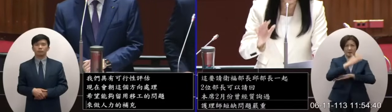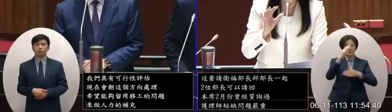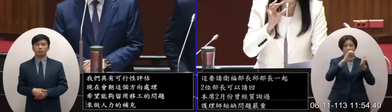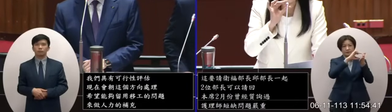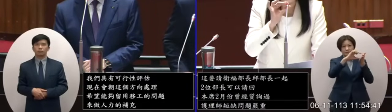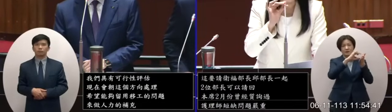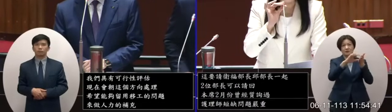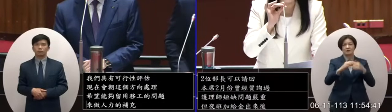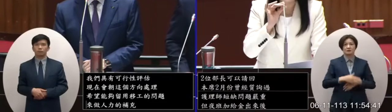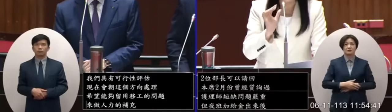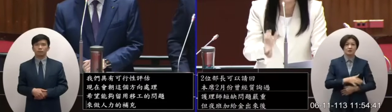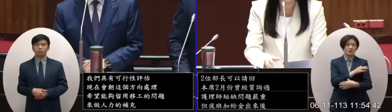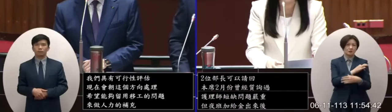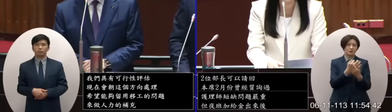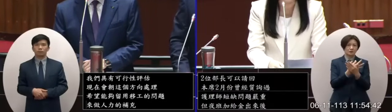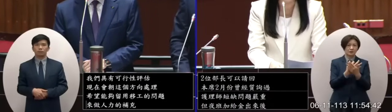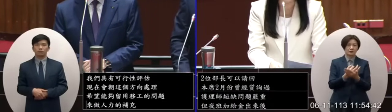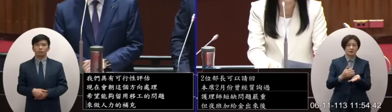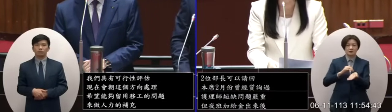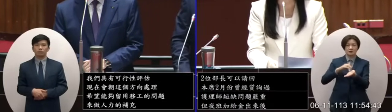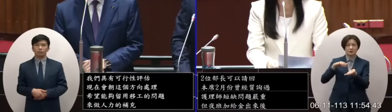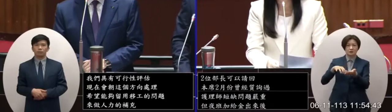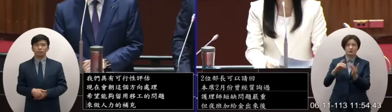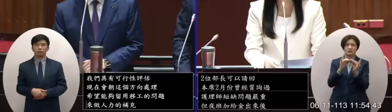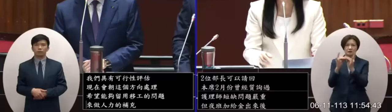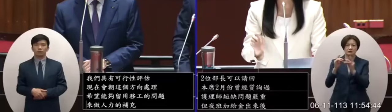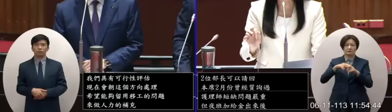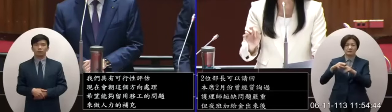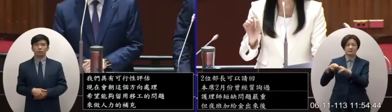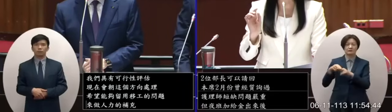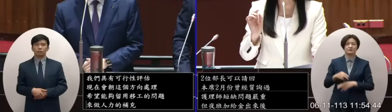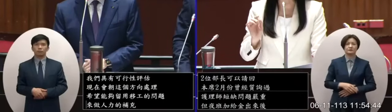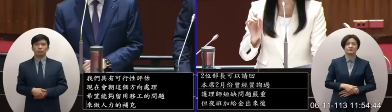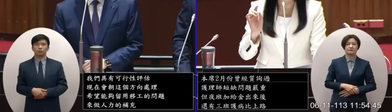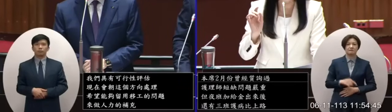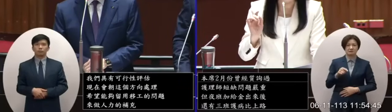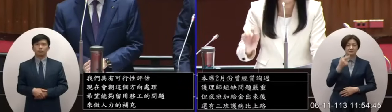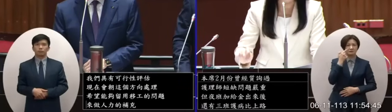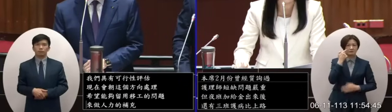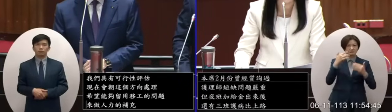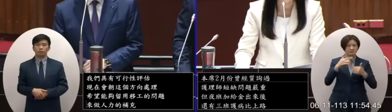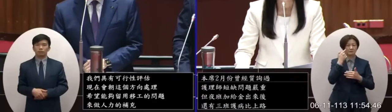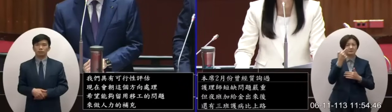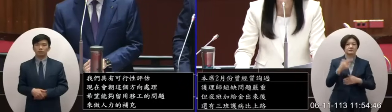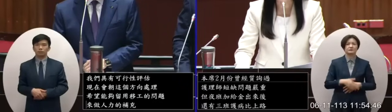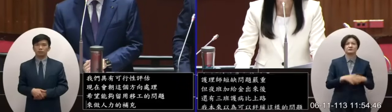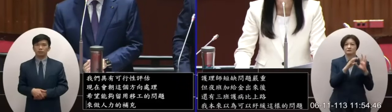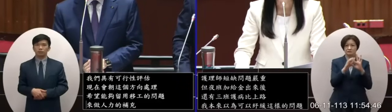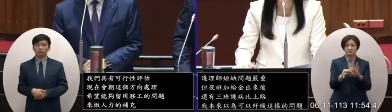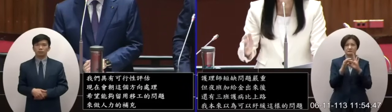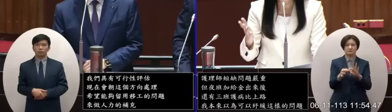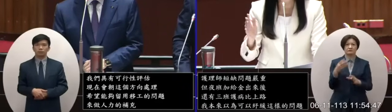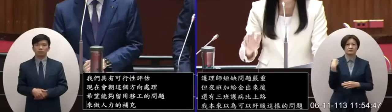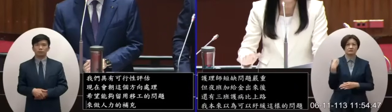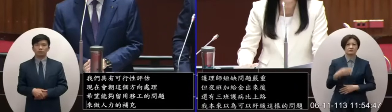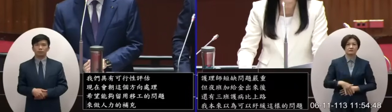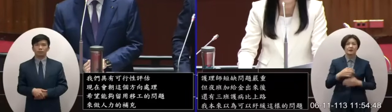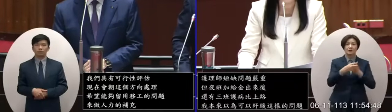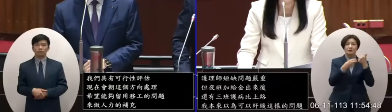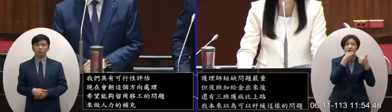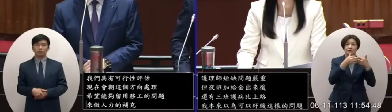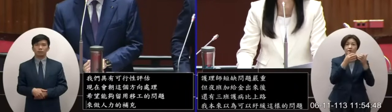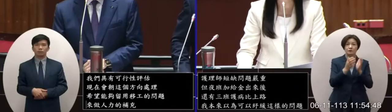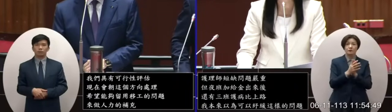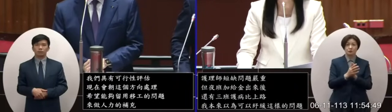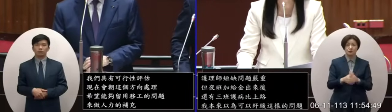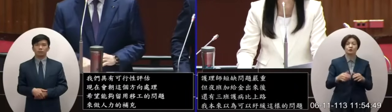因为护理师荒，医院在先关床潮哦，可见这个问题的严重性一直还存在哦。啊，当然，好像卫福部是有出来否